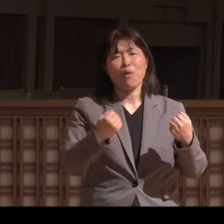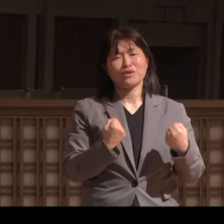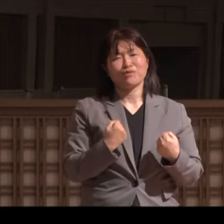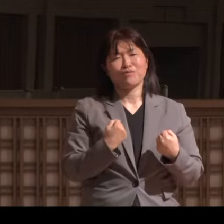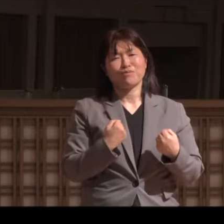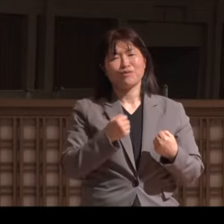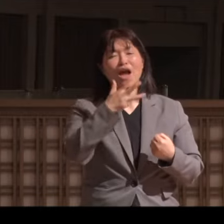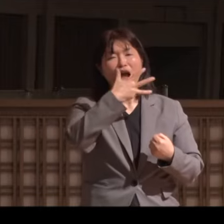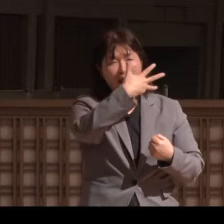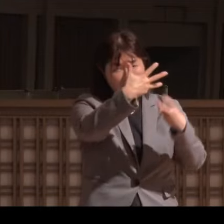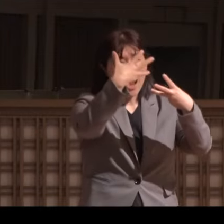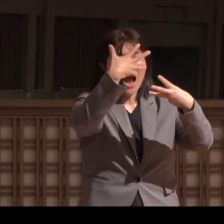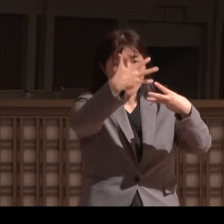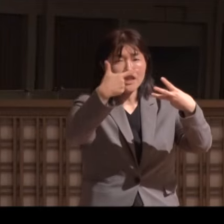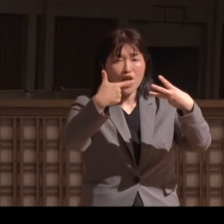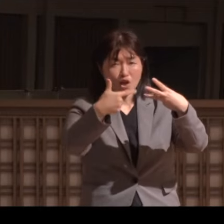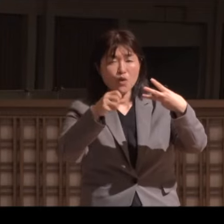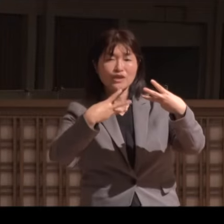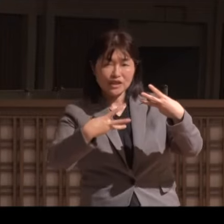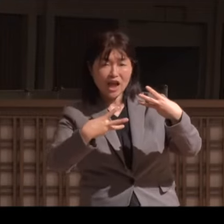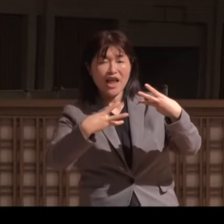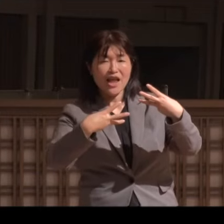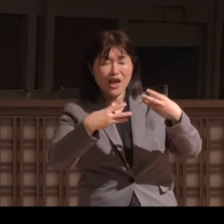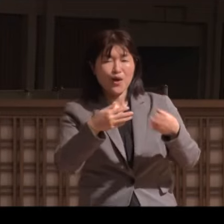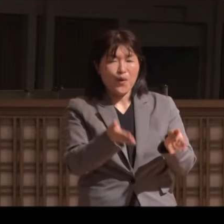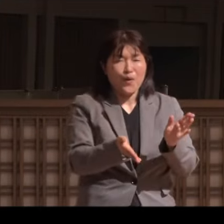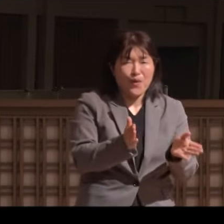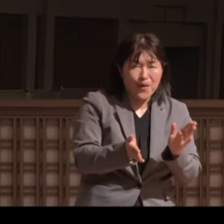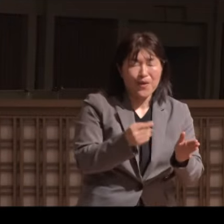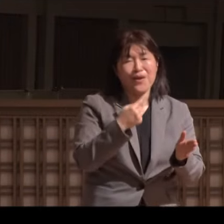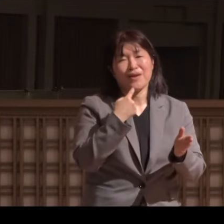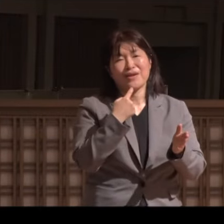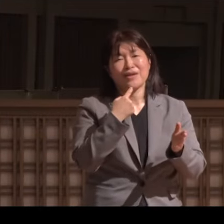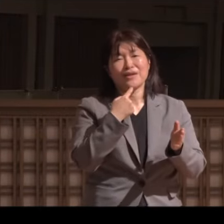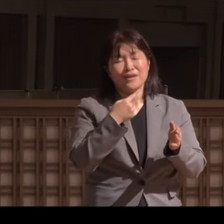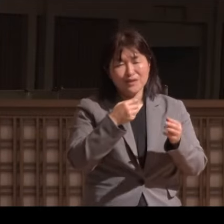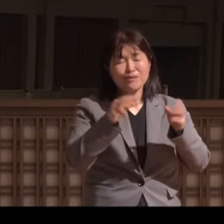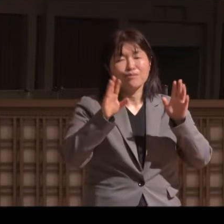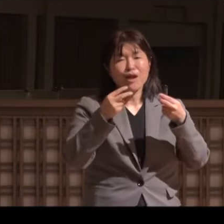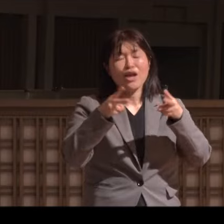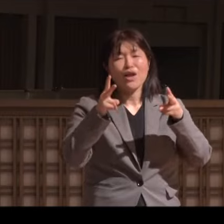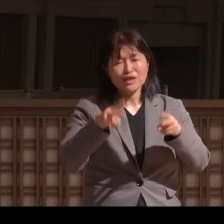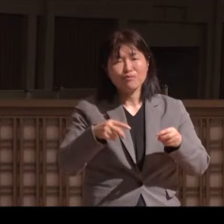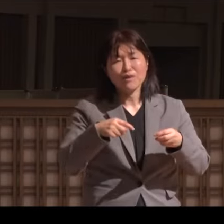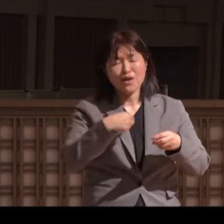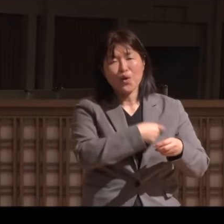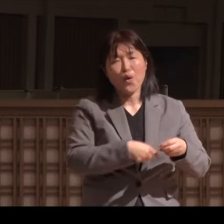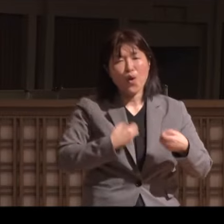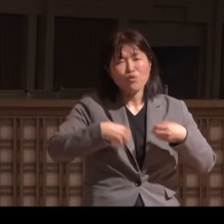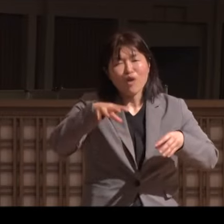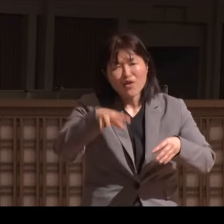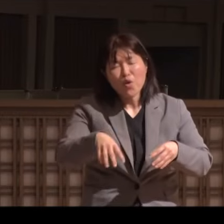も8歳6歳4歳というこの3人の子育てをしながら広島の町をも今心の故郷と思いながら過ごしています